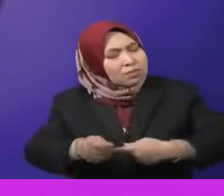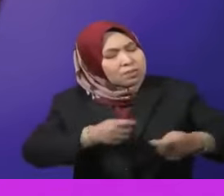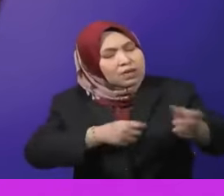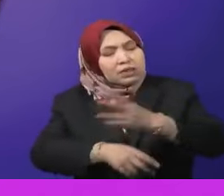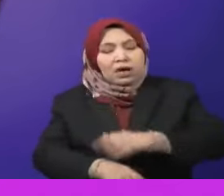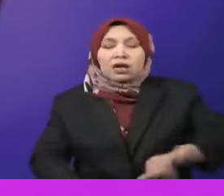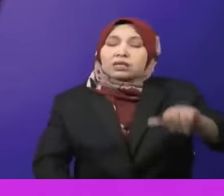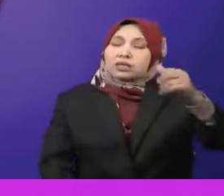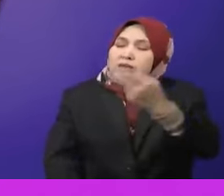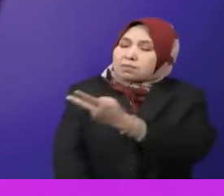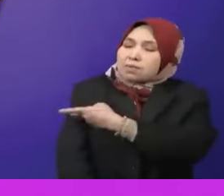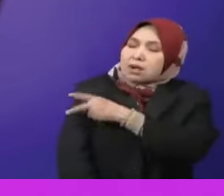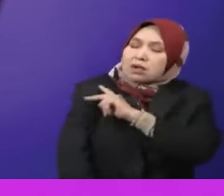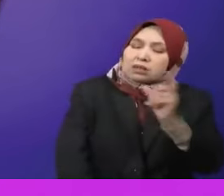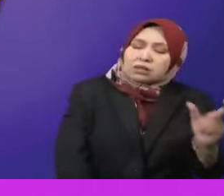وعلمه